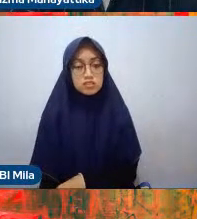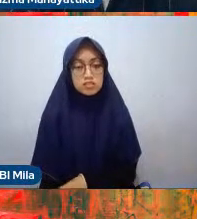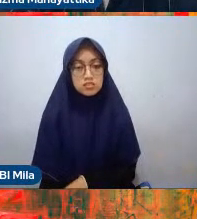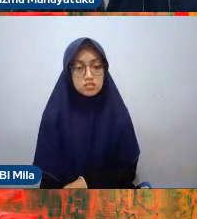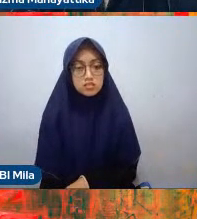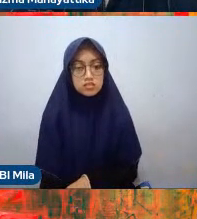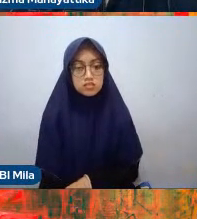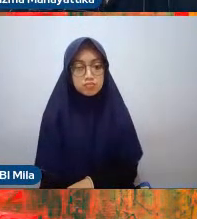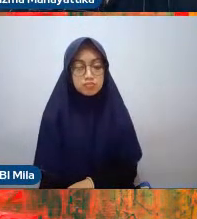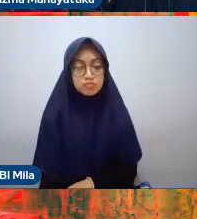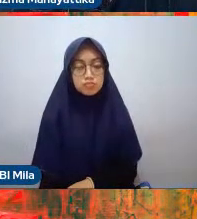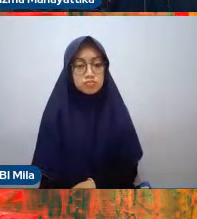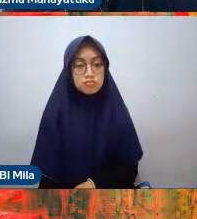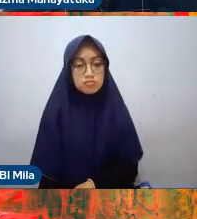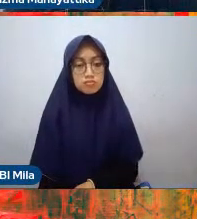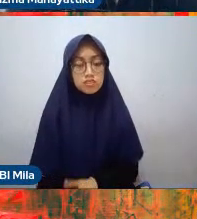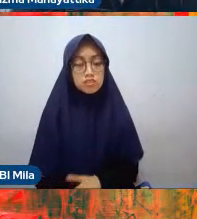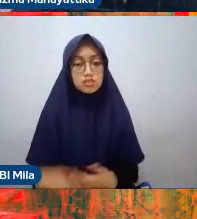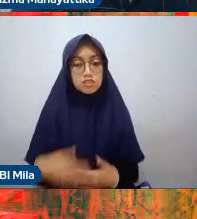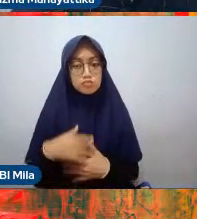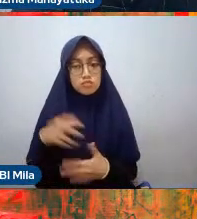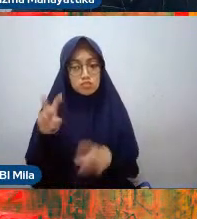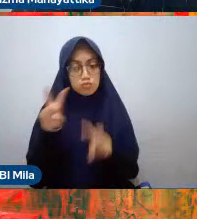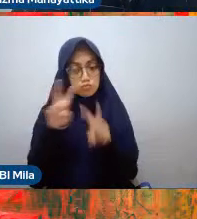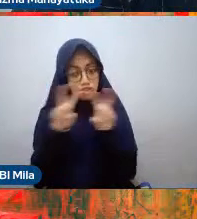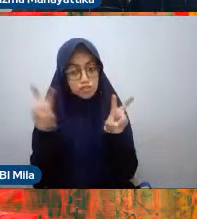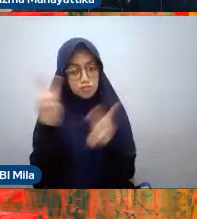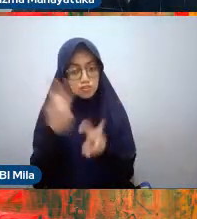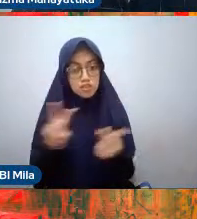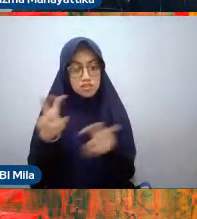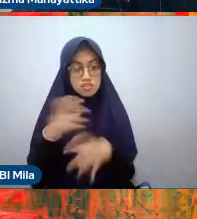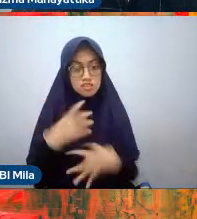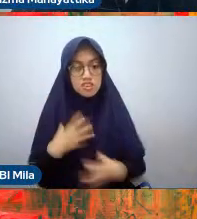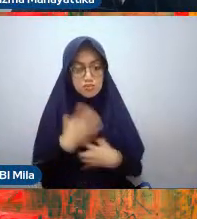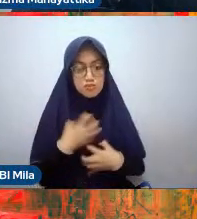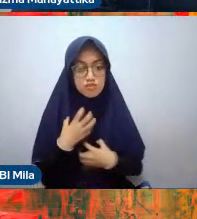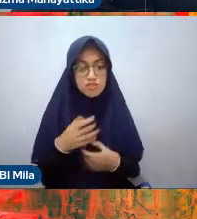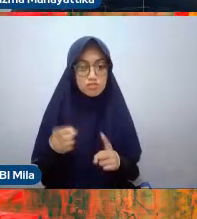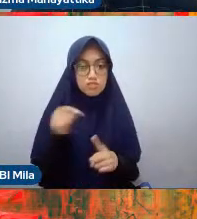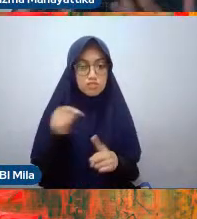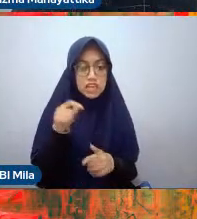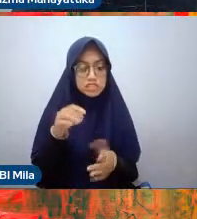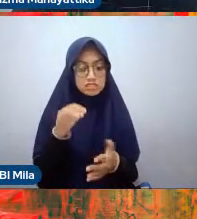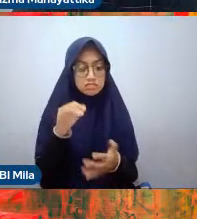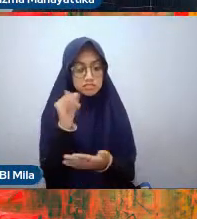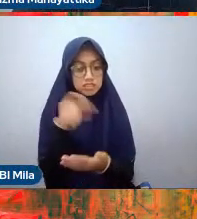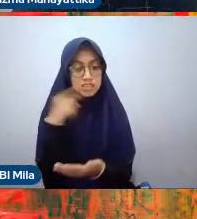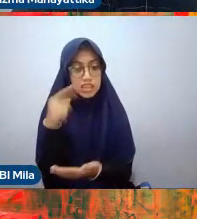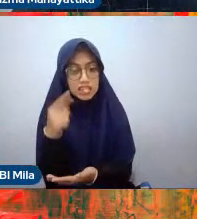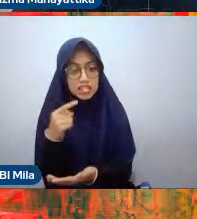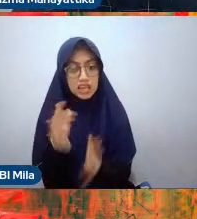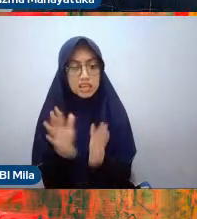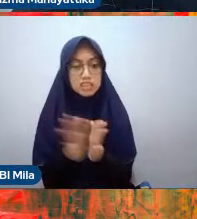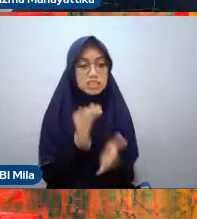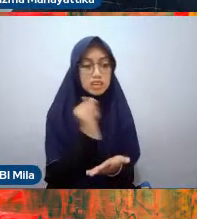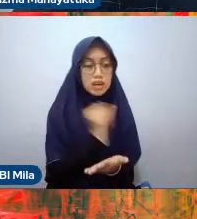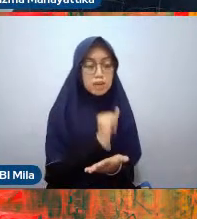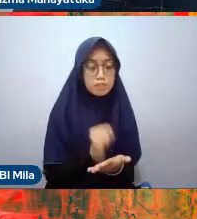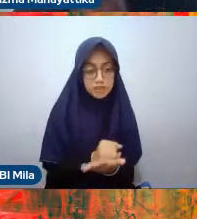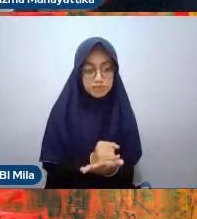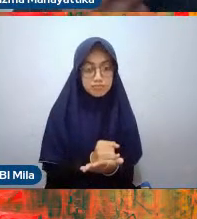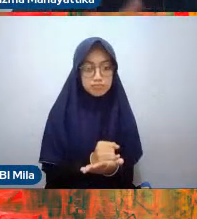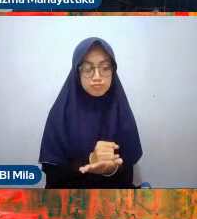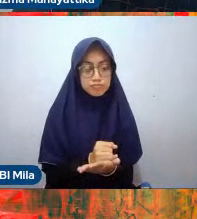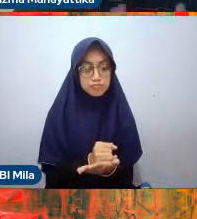Next. Nah, kemudian kita juga bisa eksplorasi emosi dalam cerita dan gambar. Jadi kalau kita read plot story sama anak, nah